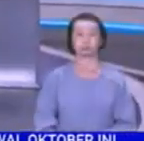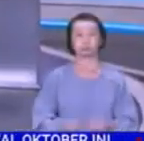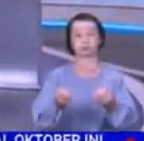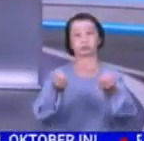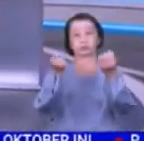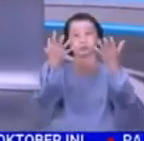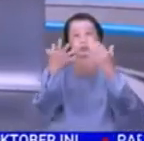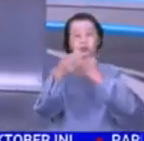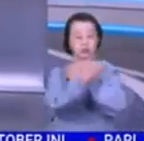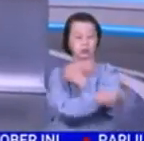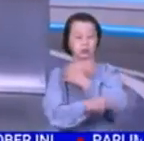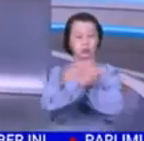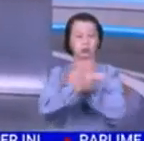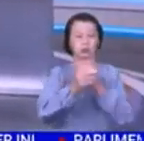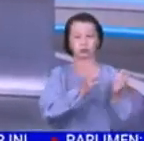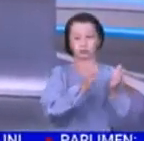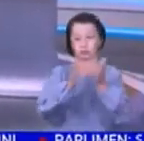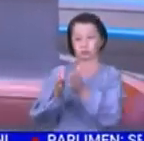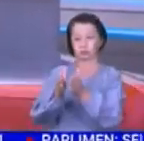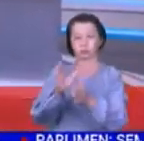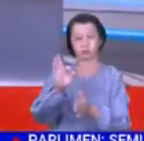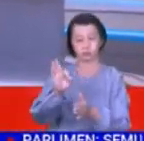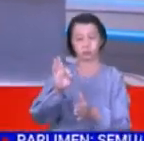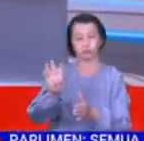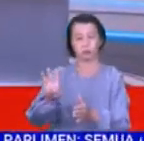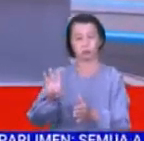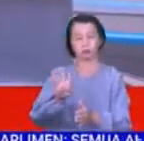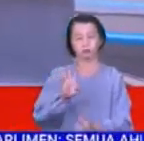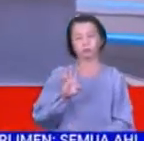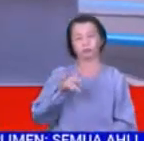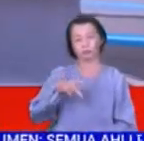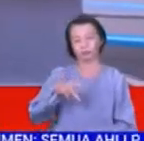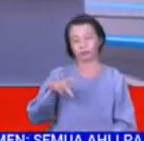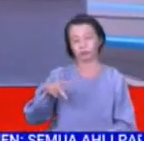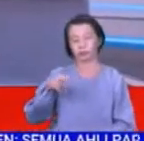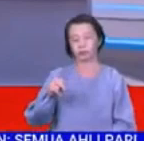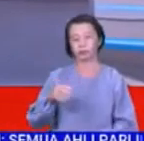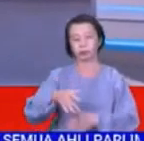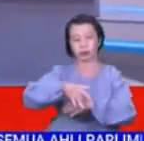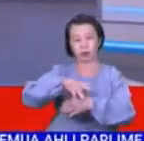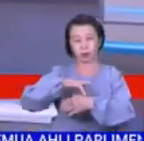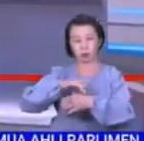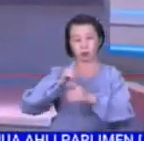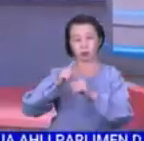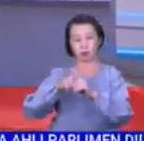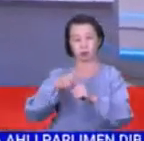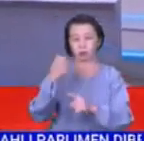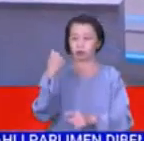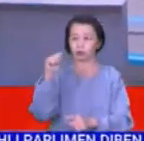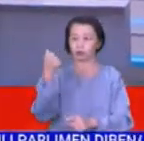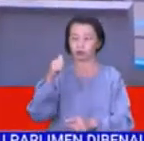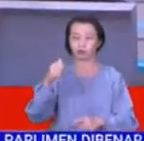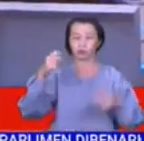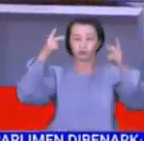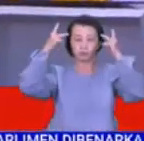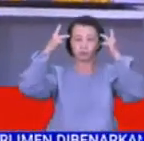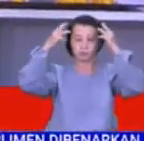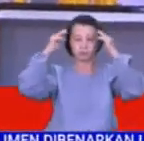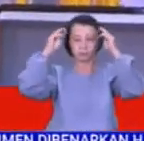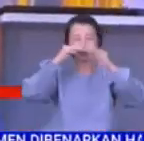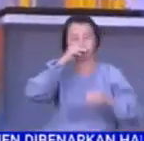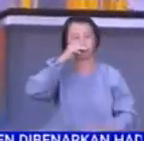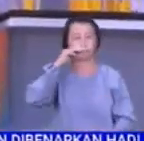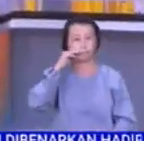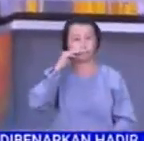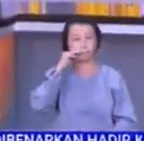Hai kebanyakan Negeri disangka akan beralih ke fasa ke-4 bulan pemulihan negara seawal Oktober ini menurut berada menceritakan